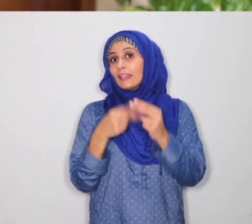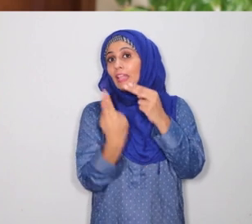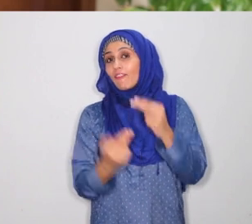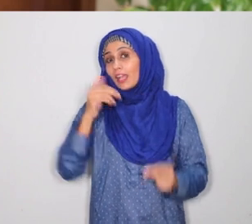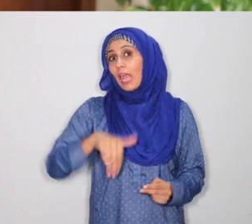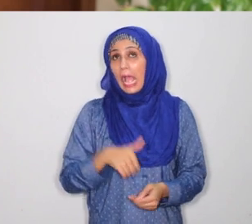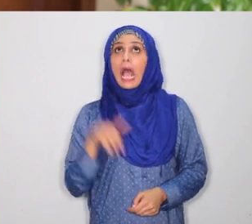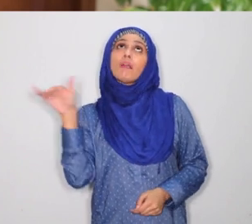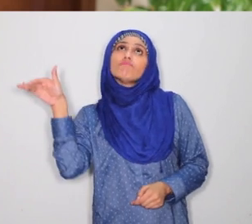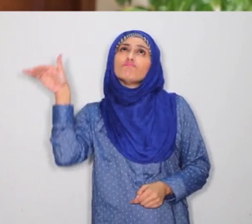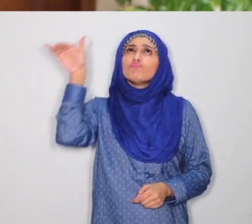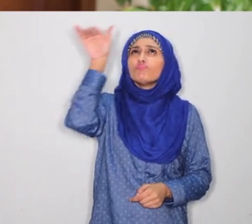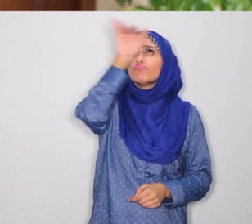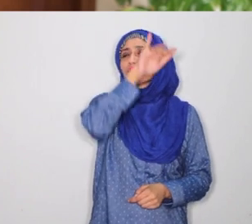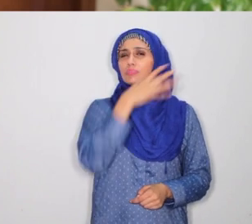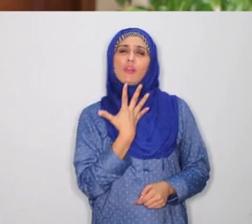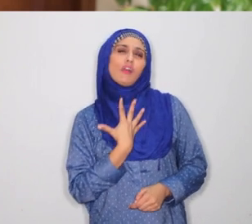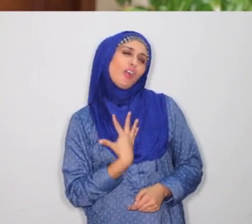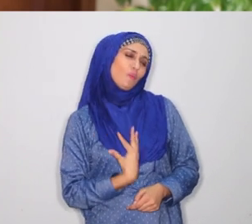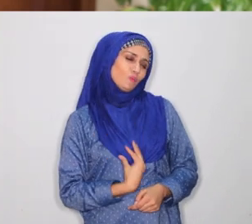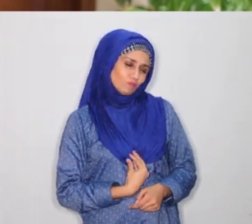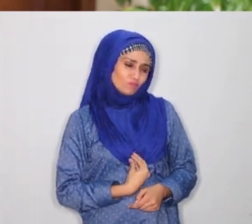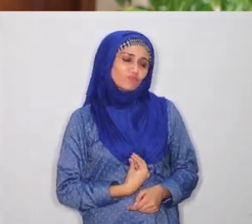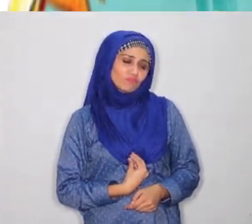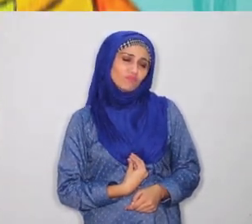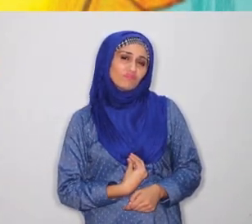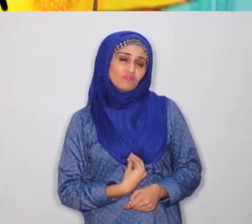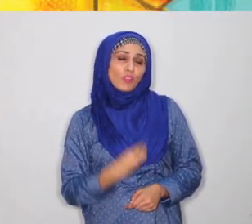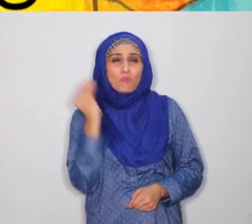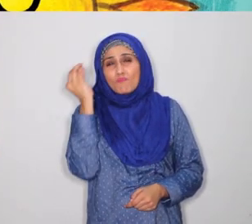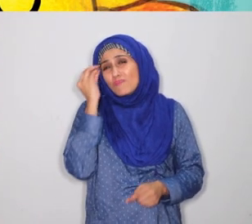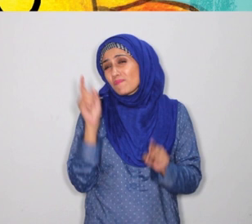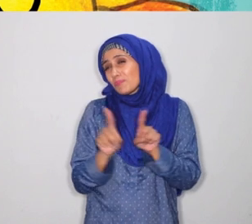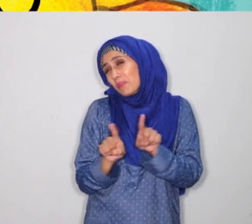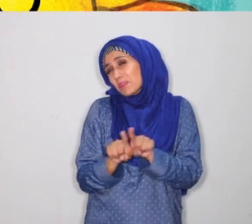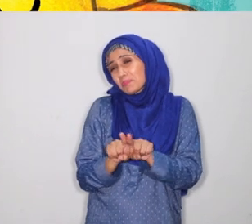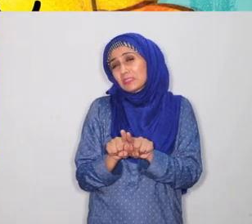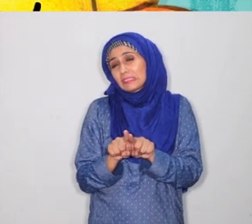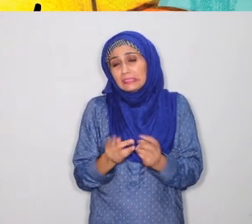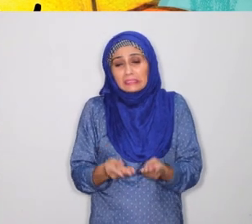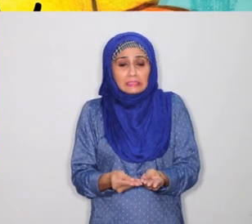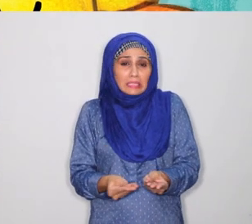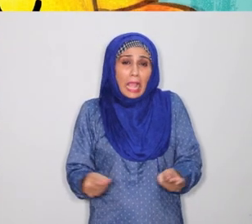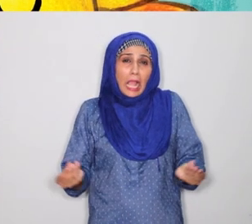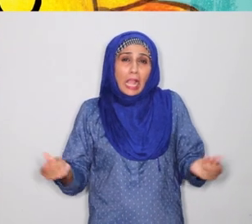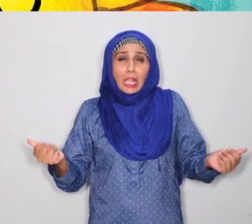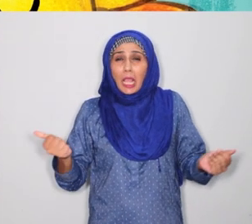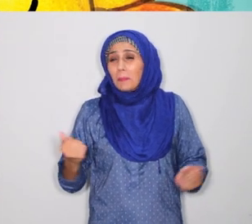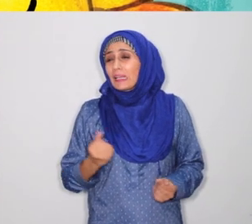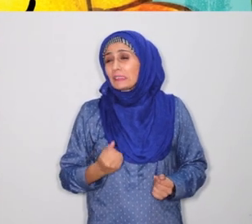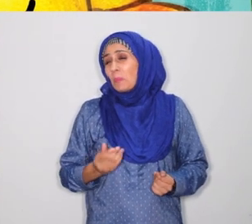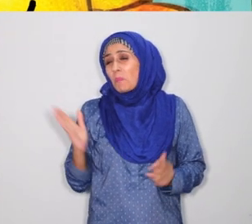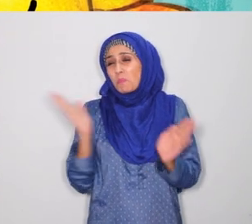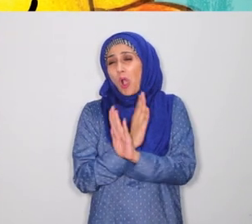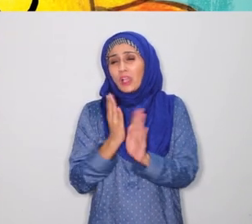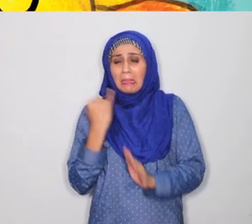आज आसमान पर बड़ी उदासी छाई हुई थी। मालूम होता था कि जैसे ज़मीन से आने वाली नाखुशगवार